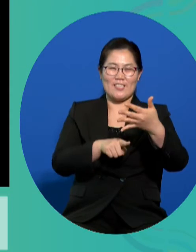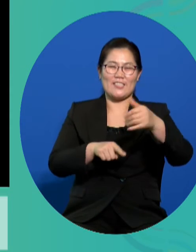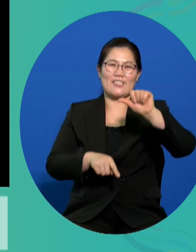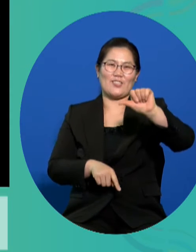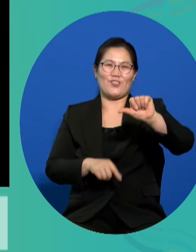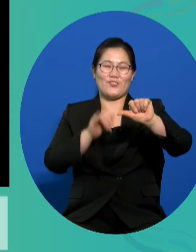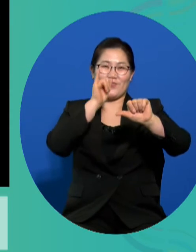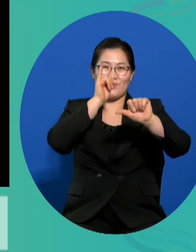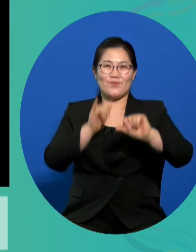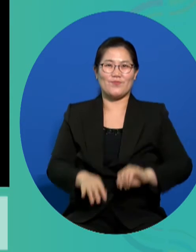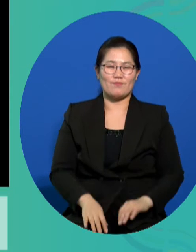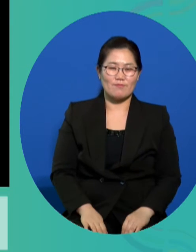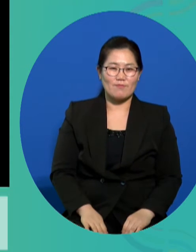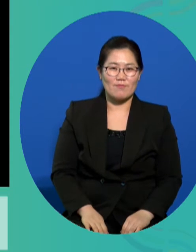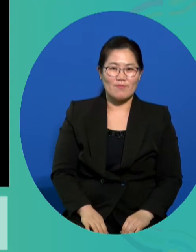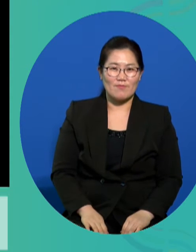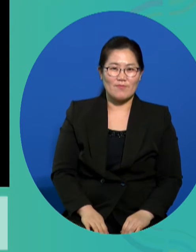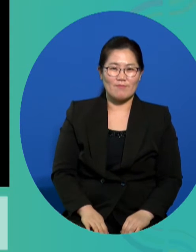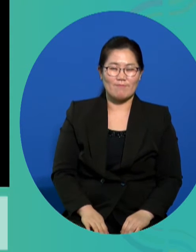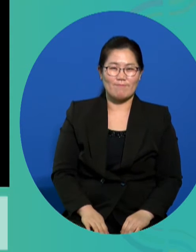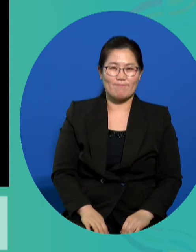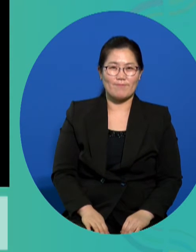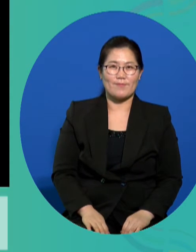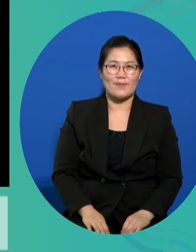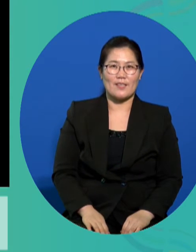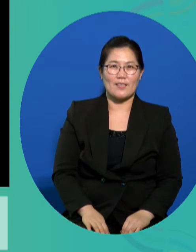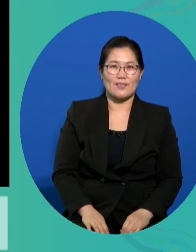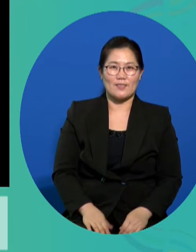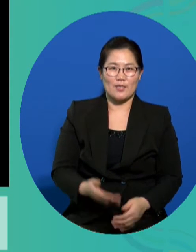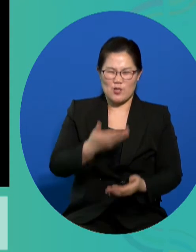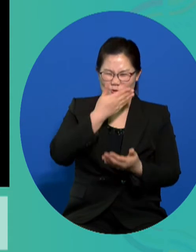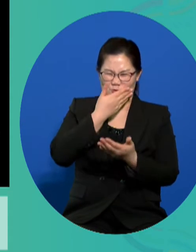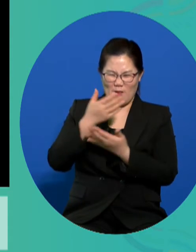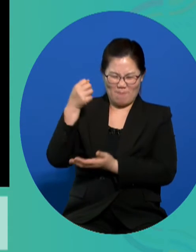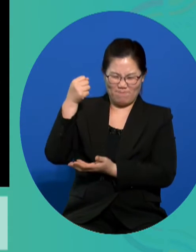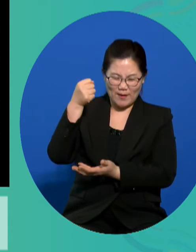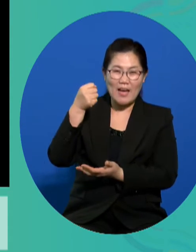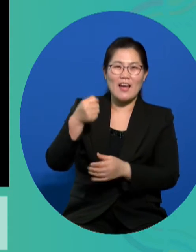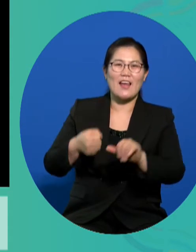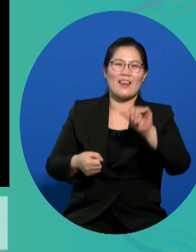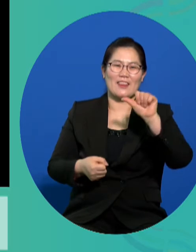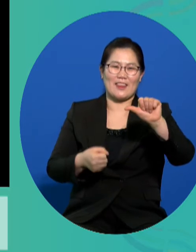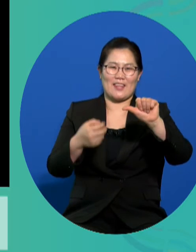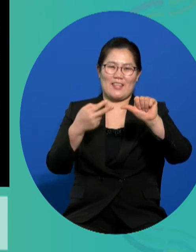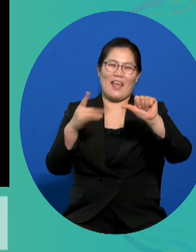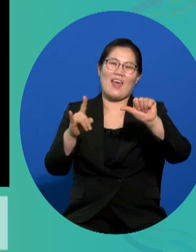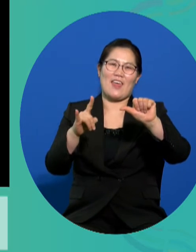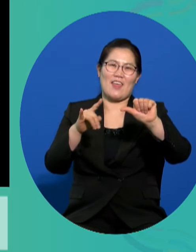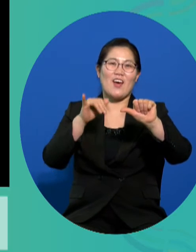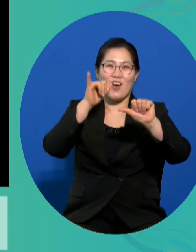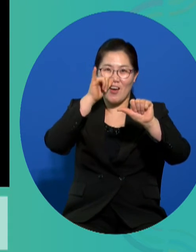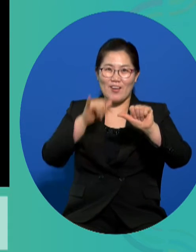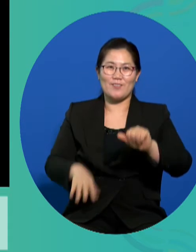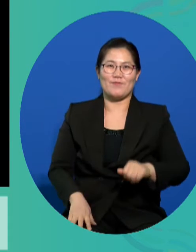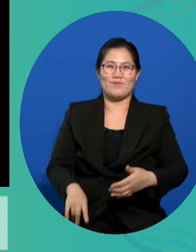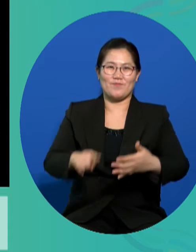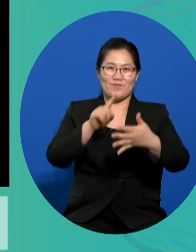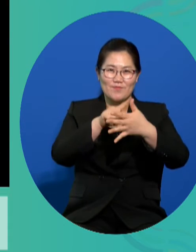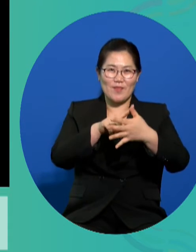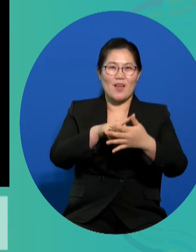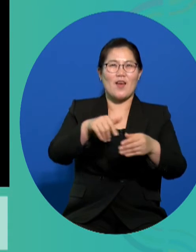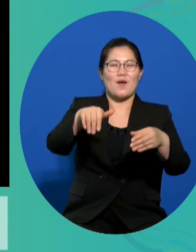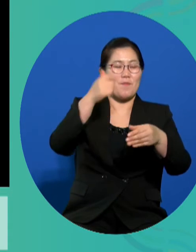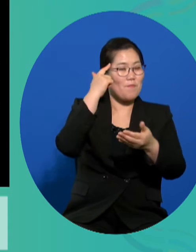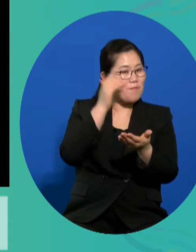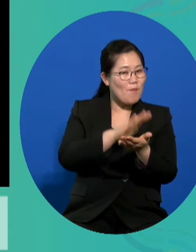레거시가. 제가 이제 핵심 레거시라고 이제 칭했는데, 핵심 과제가 이제 문화, 경제, 환경, 평화, ICT,